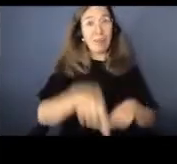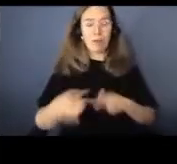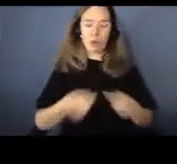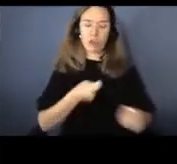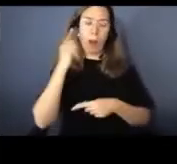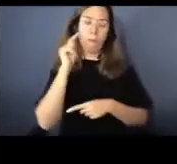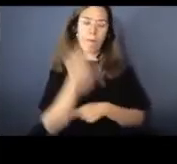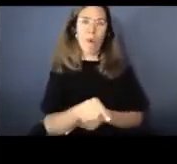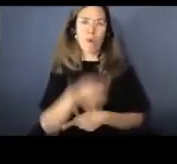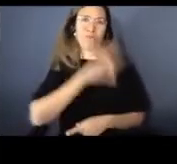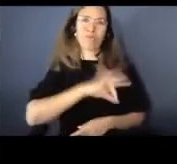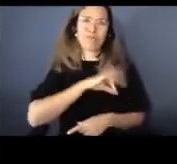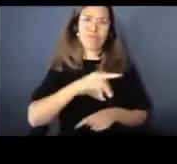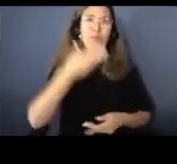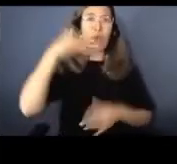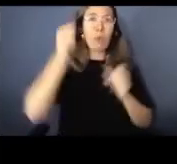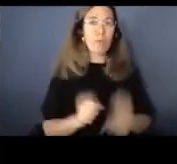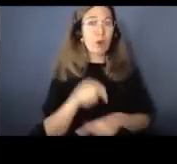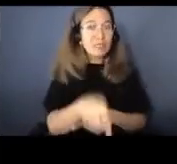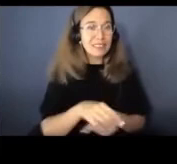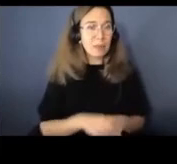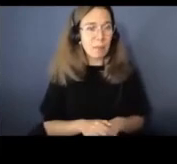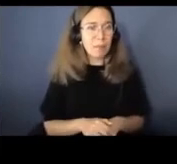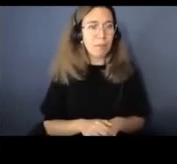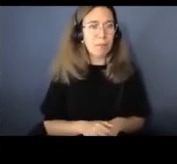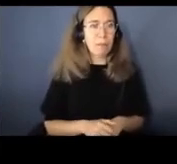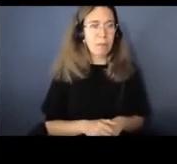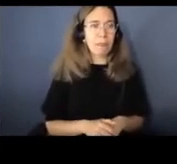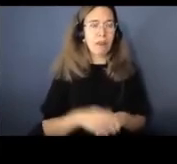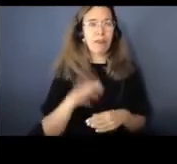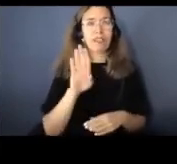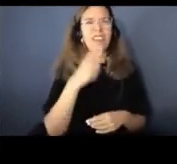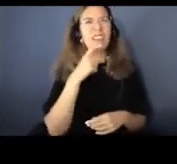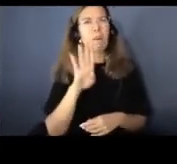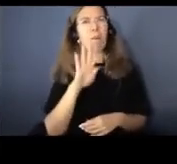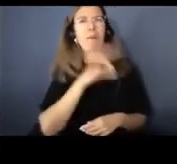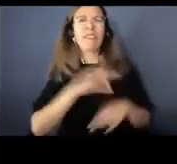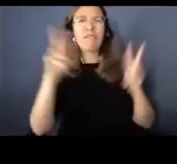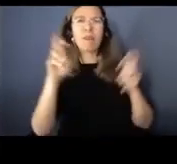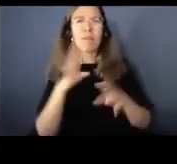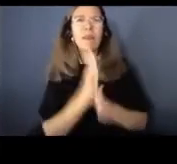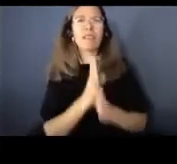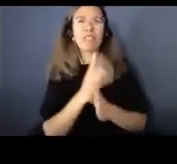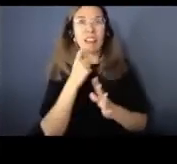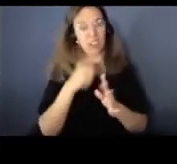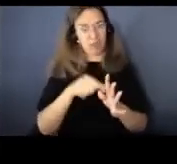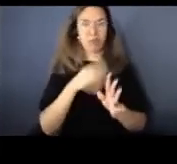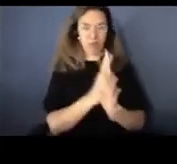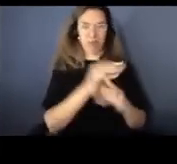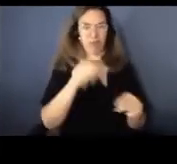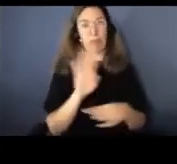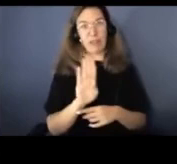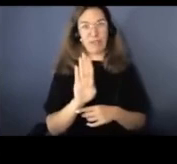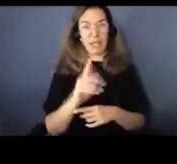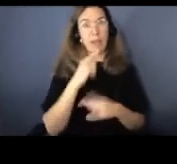intérêt du bénéficiaire. Ici, le bénéficiaire serait l'animal. Et donc, la question de la